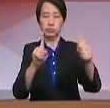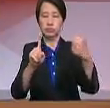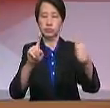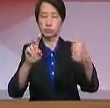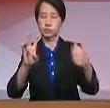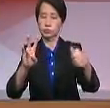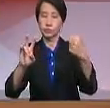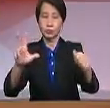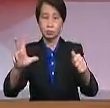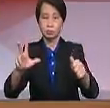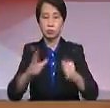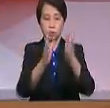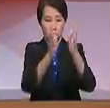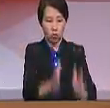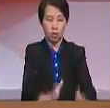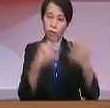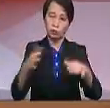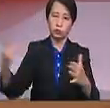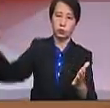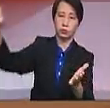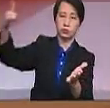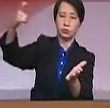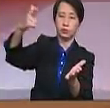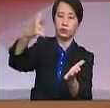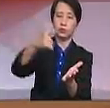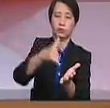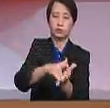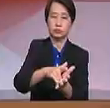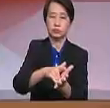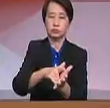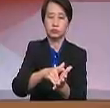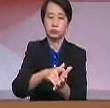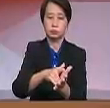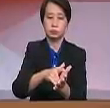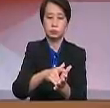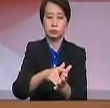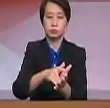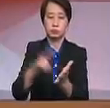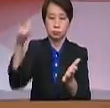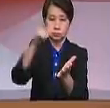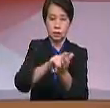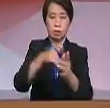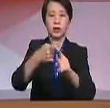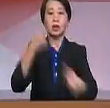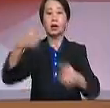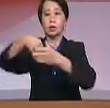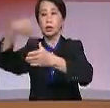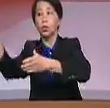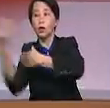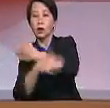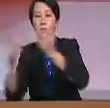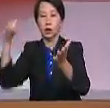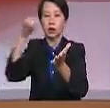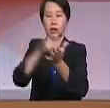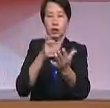10,173 individu telah pulang dari luar negara